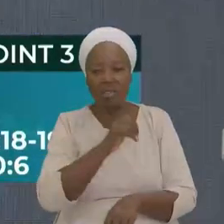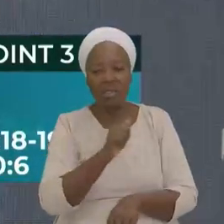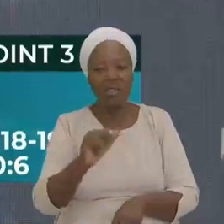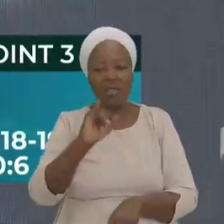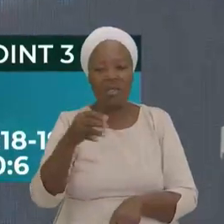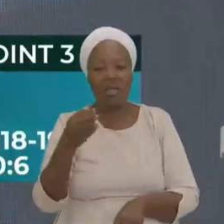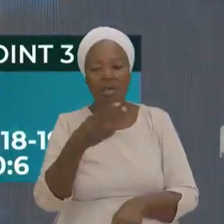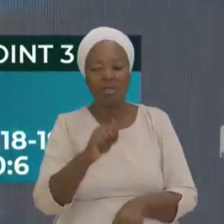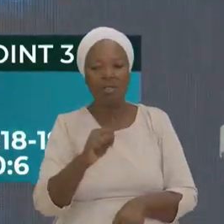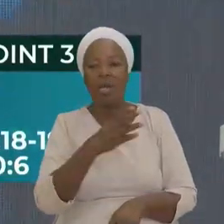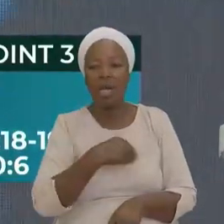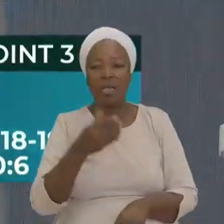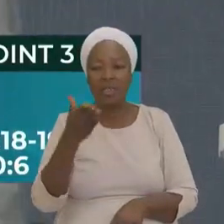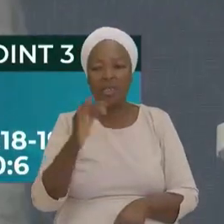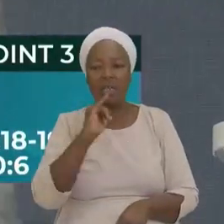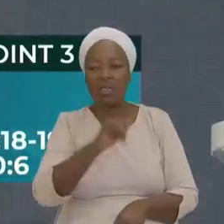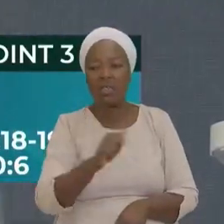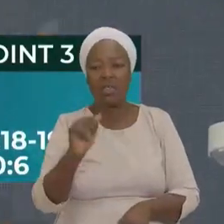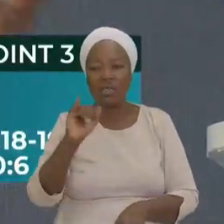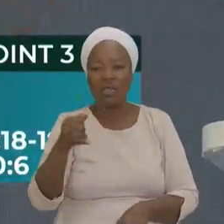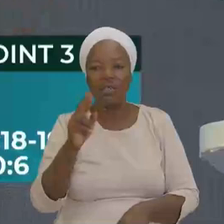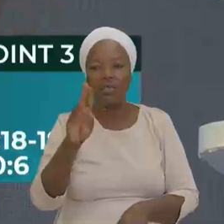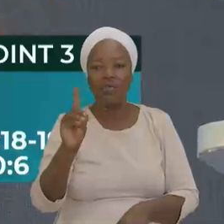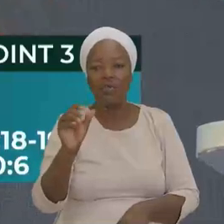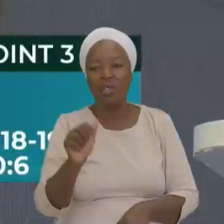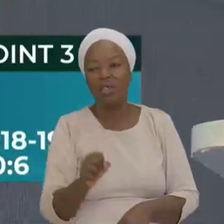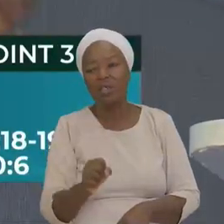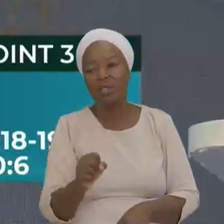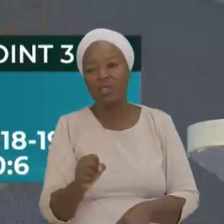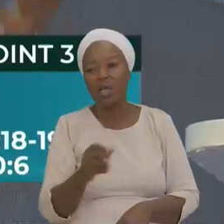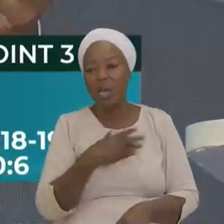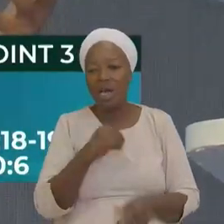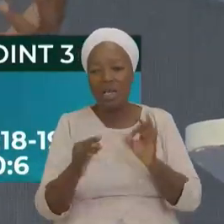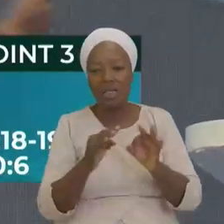Dans chaque temple, il y a un Jean et il y a un Judas.